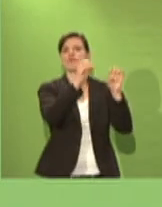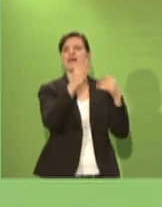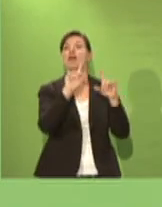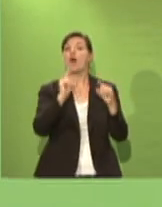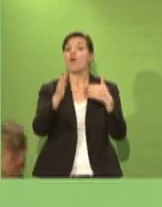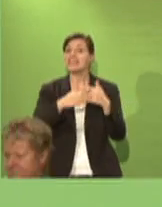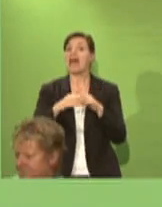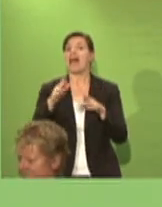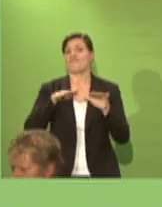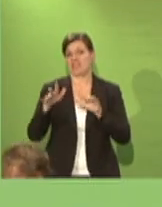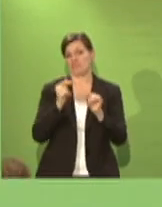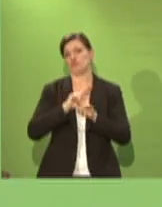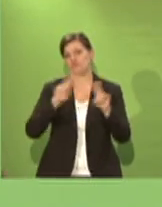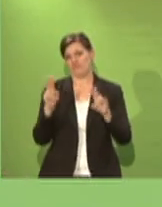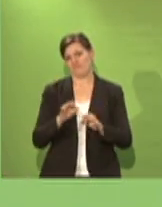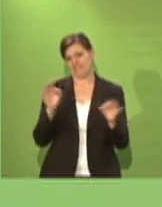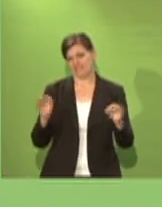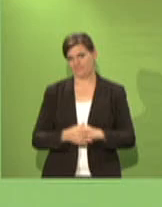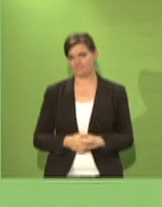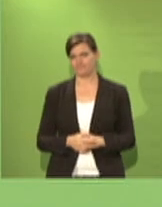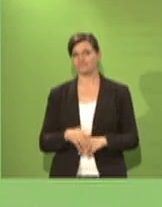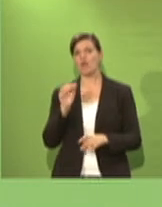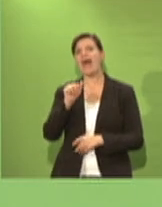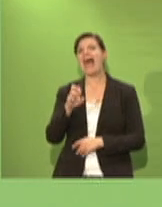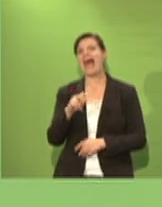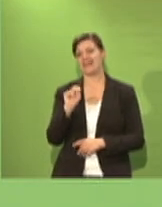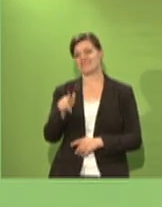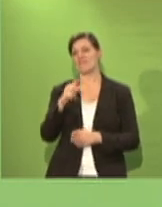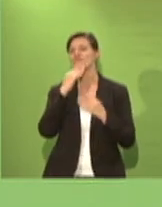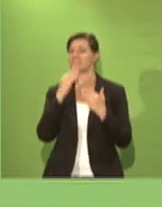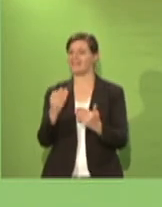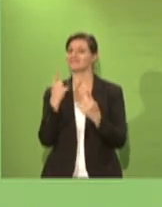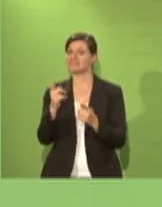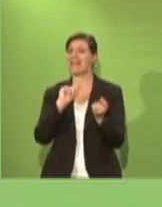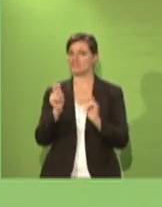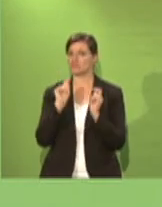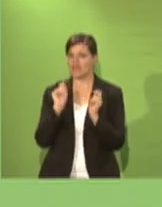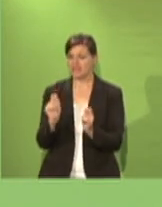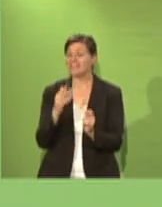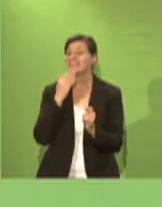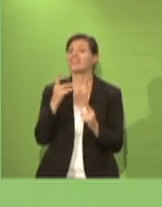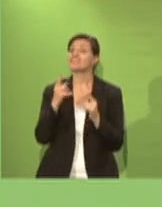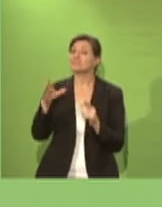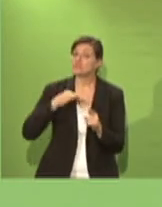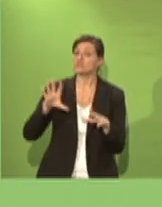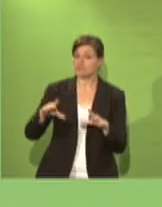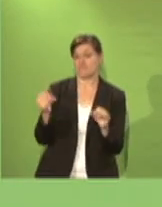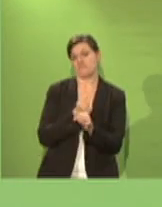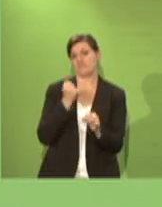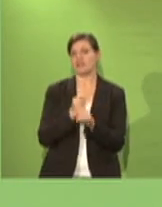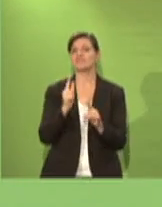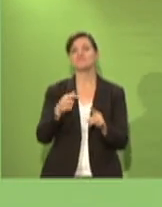verbessert wird. Ich möchte mich auch bei Arndt für seine Änderungsanträge bedanken und auch für die gute Zusammenarbeit. Und wir freuen uns